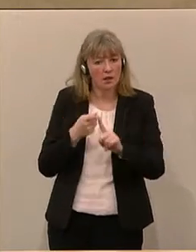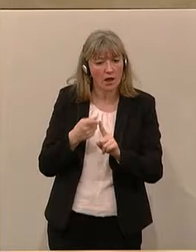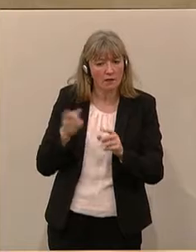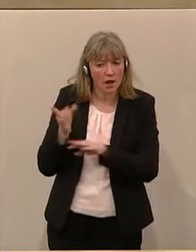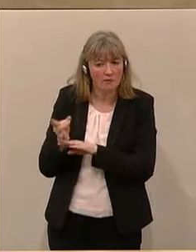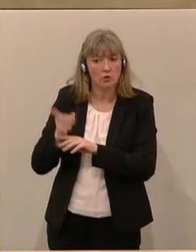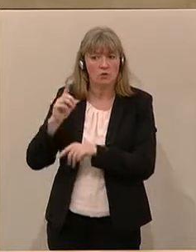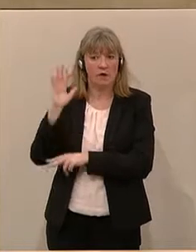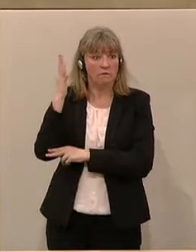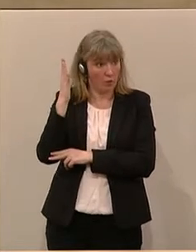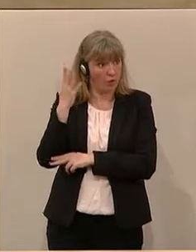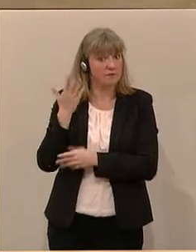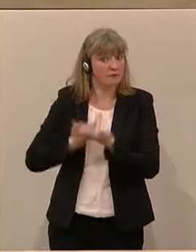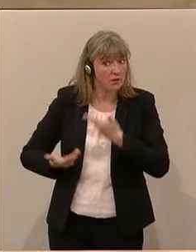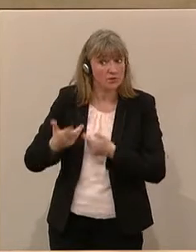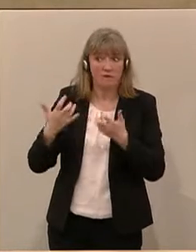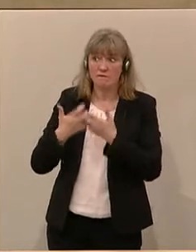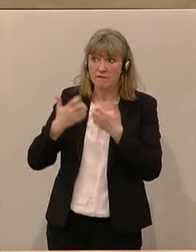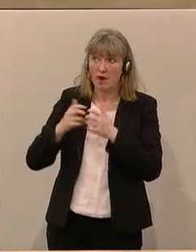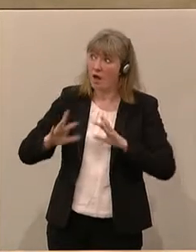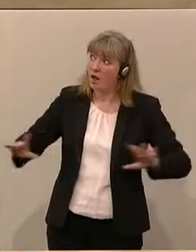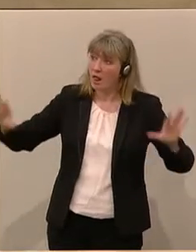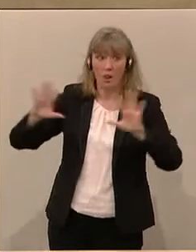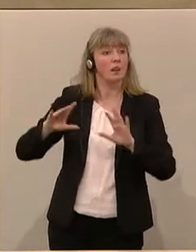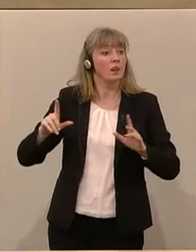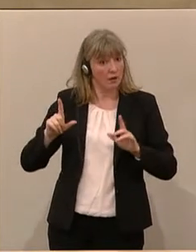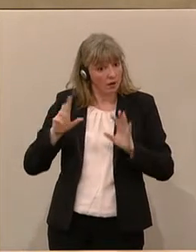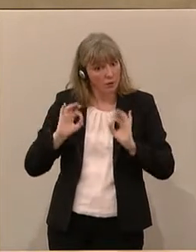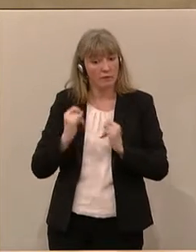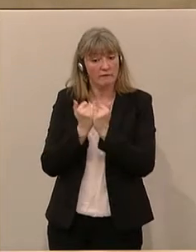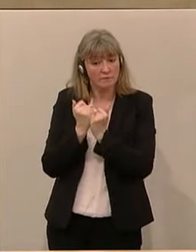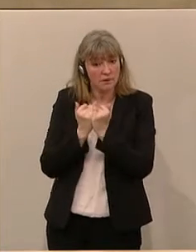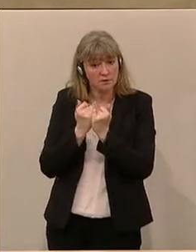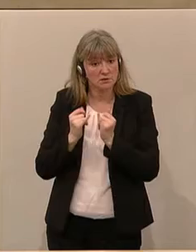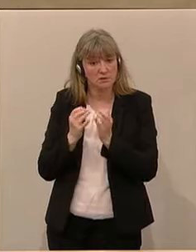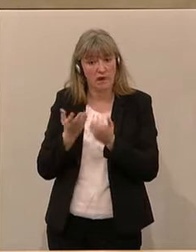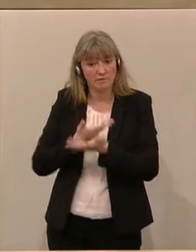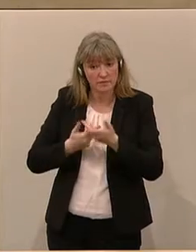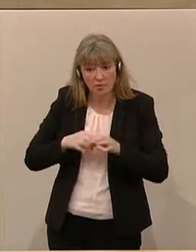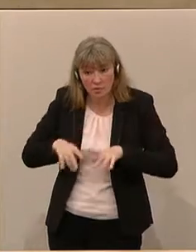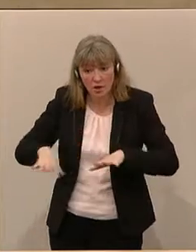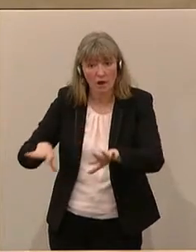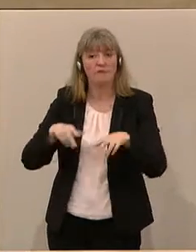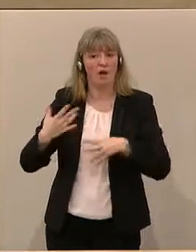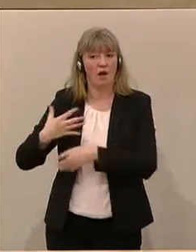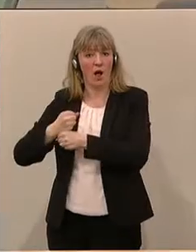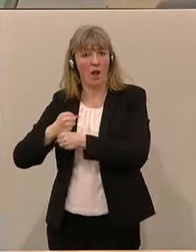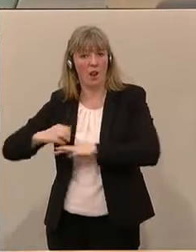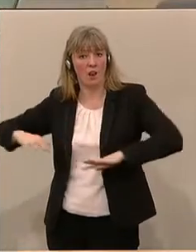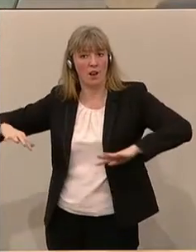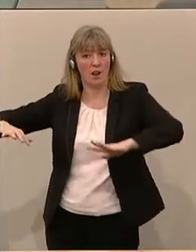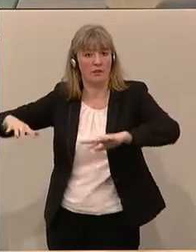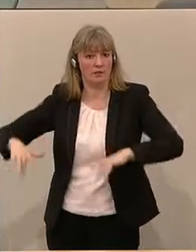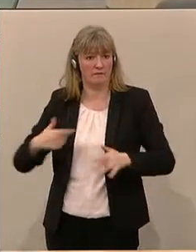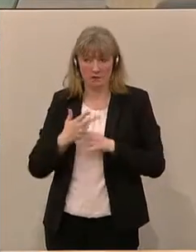es die Forstwirtschaft, die durch ihre großen Waldungen, eine aktive Wiesenbewirtschaftung, die hier auch Rückhalteffekt hat. Und wir haben in